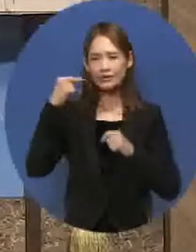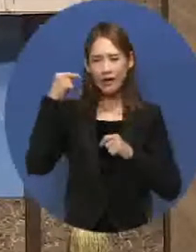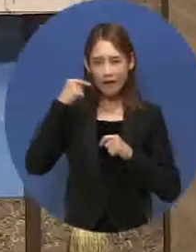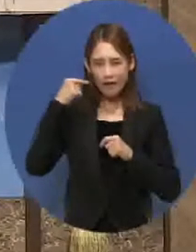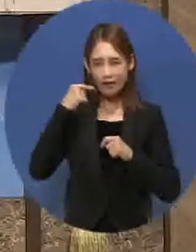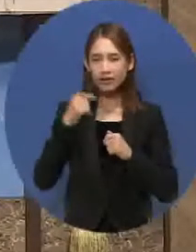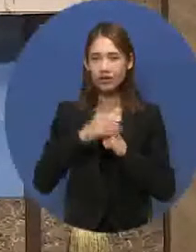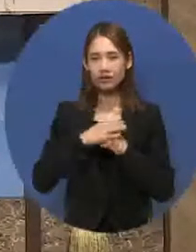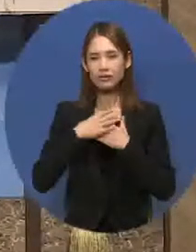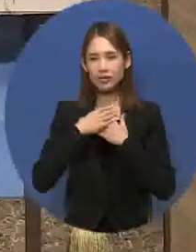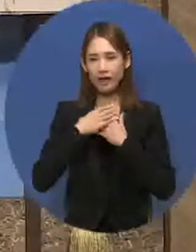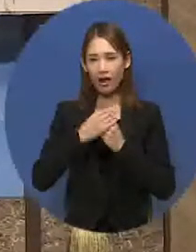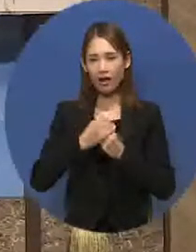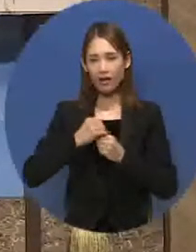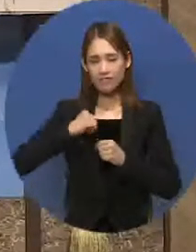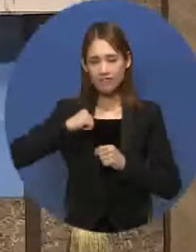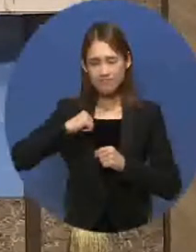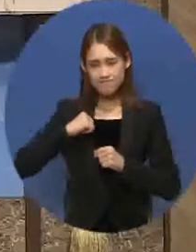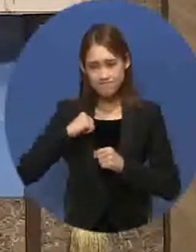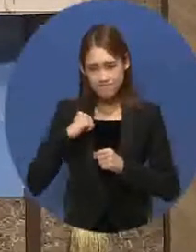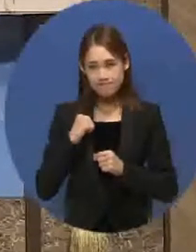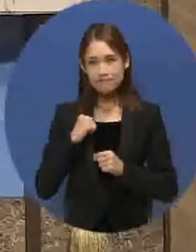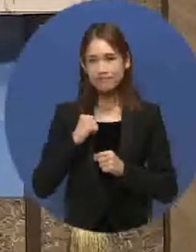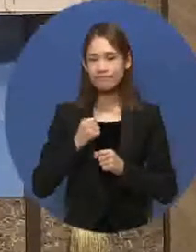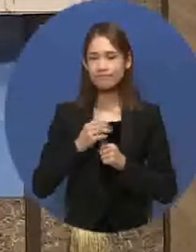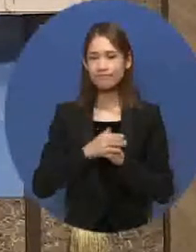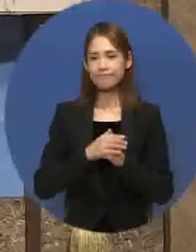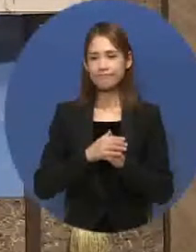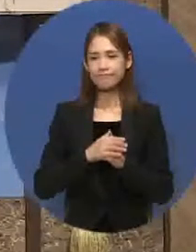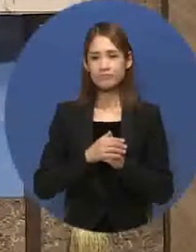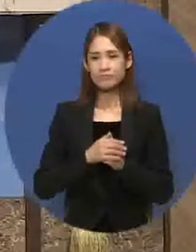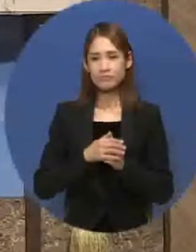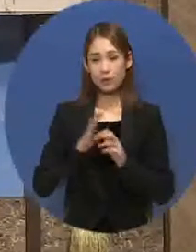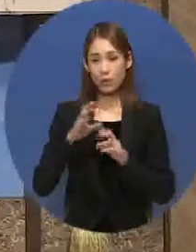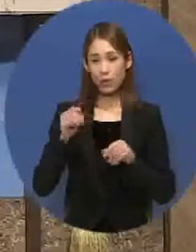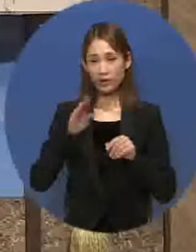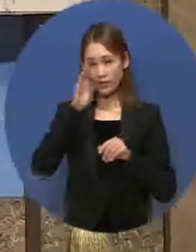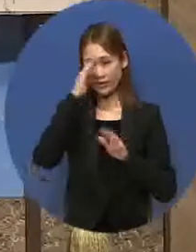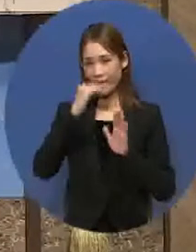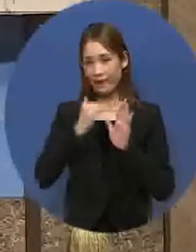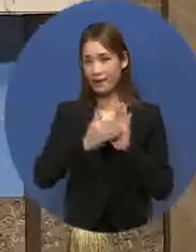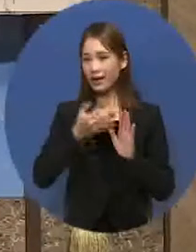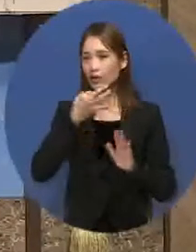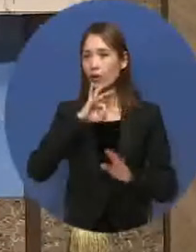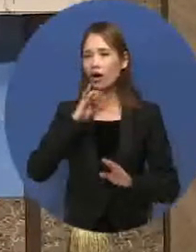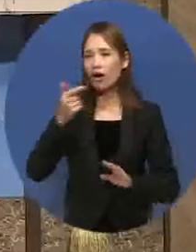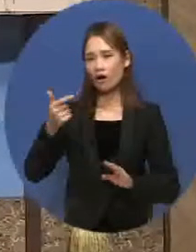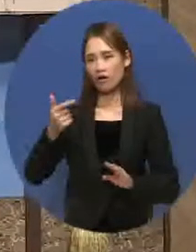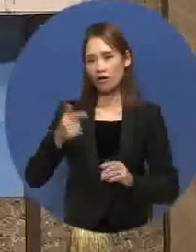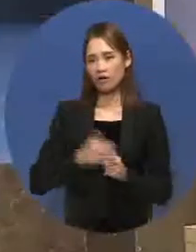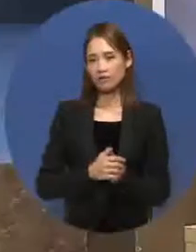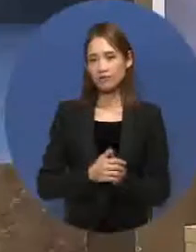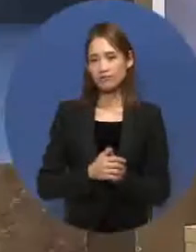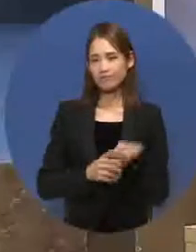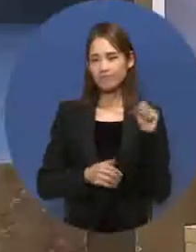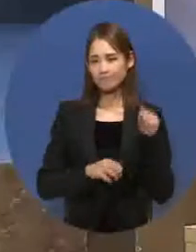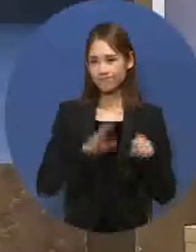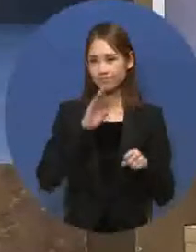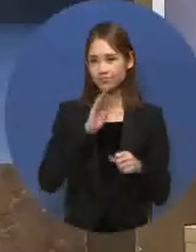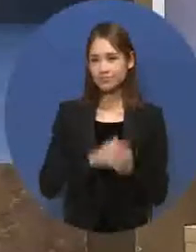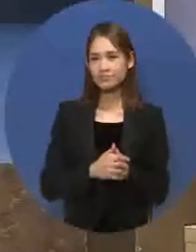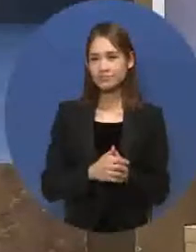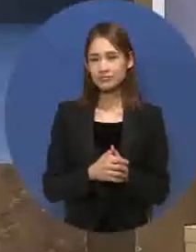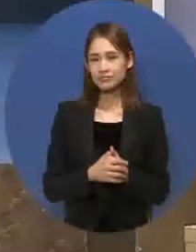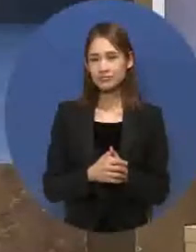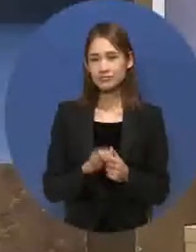그 안전수칙을 지키기 때문에 네. 오히려 예방효과가 더 크다고 생각을 합니다. 예, 예 맞습니다. 예.